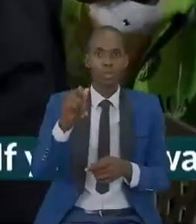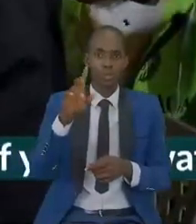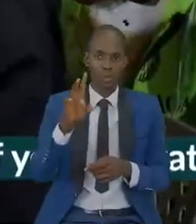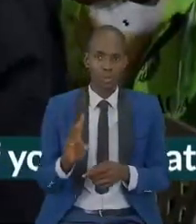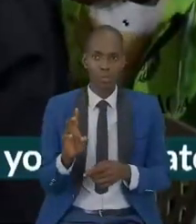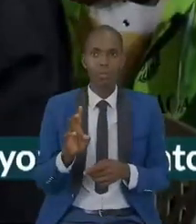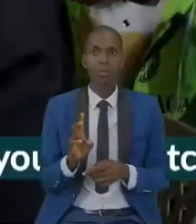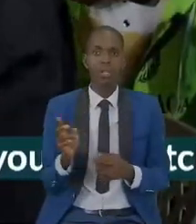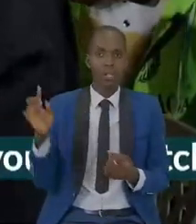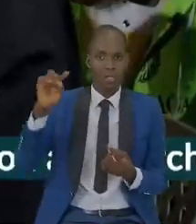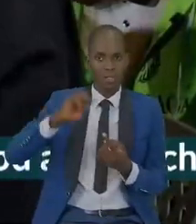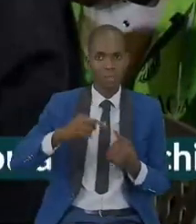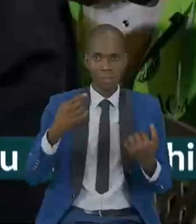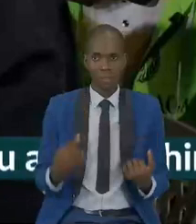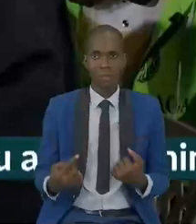mais